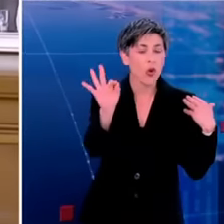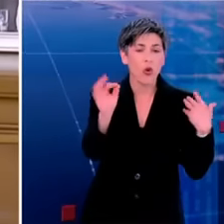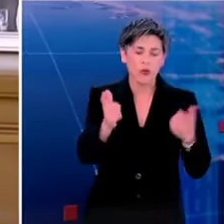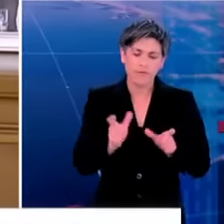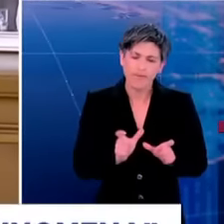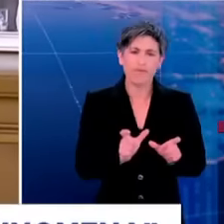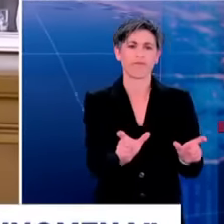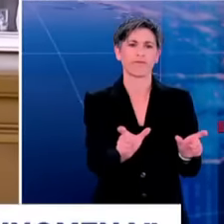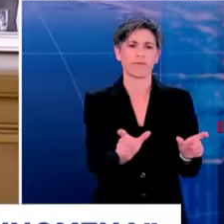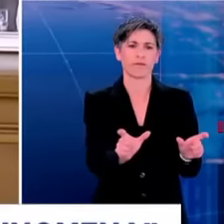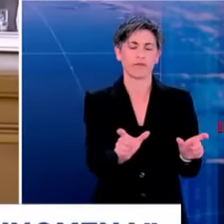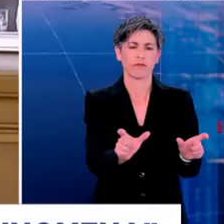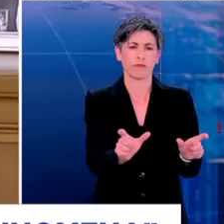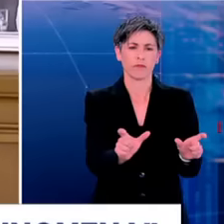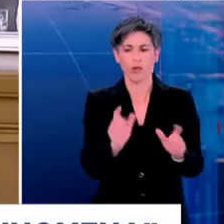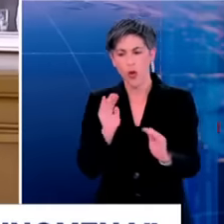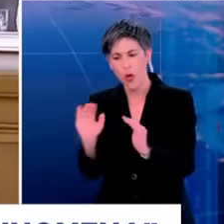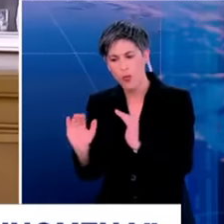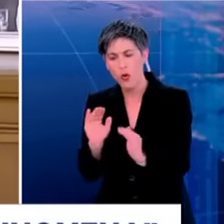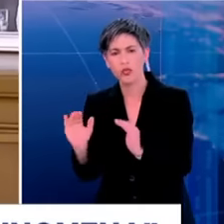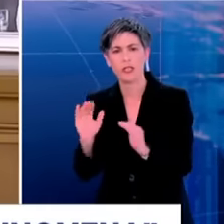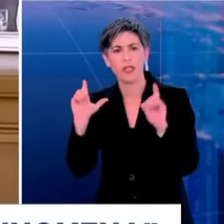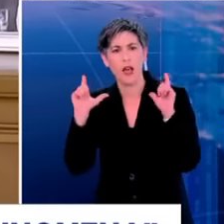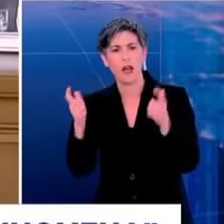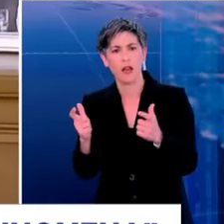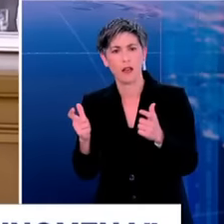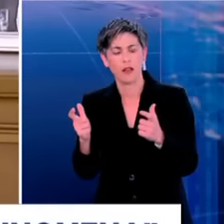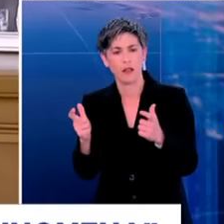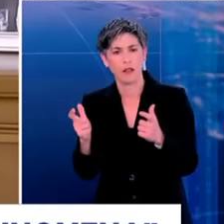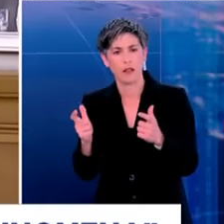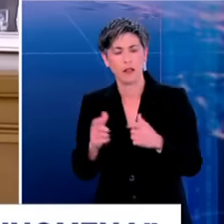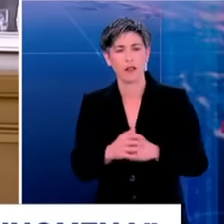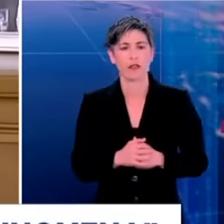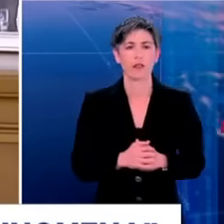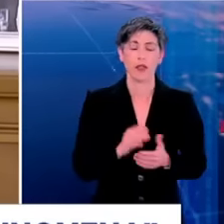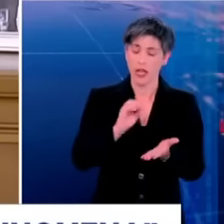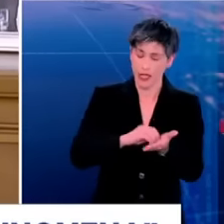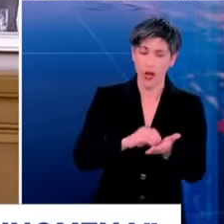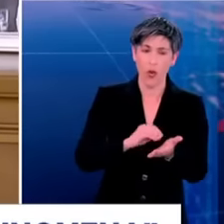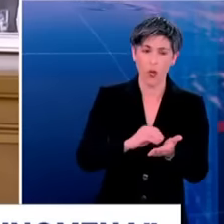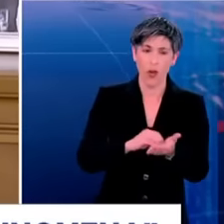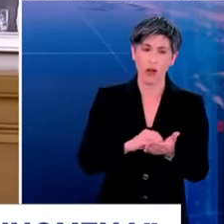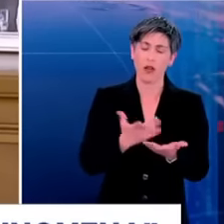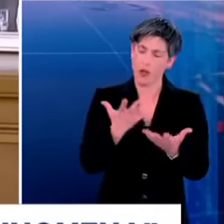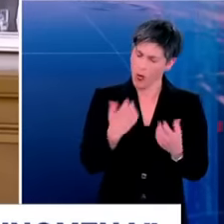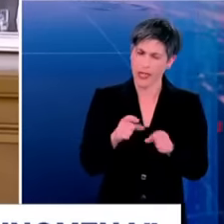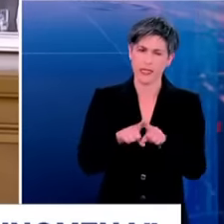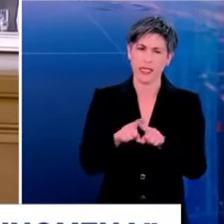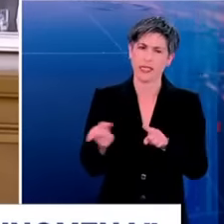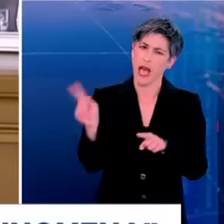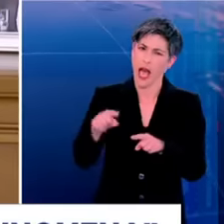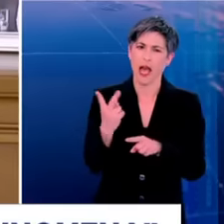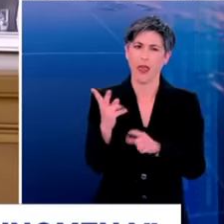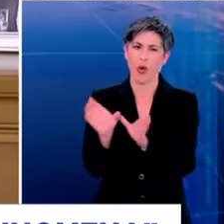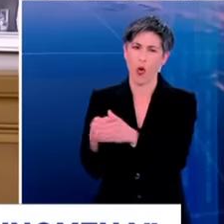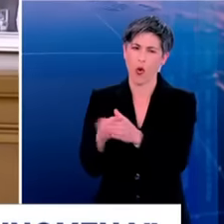και κοινοβουλευτισμού απέναντι σε τέτοια φαινόμενα. Και βέβαια να πω και κάτι ακόμα, το οποίο αφορά τα δύο άλλα κόμματα στα οποία